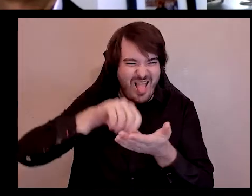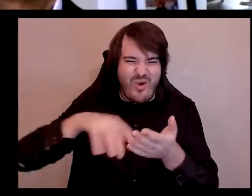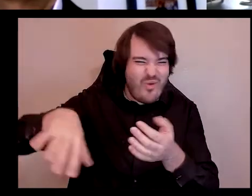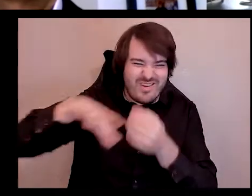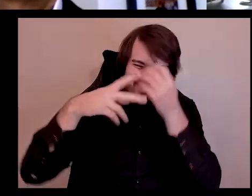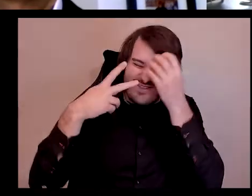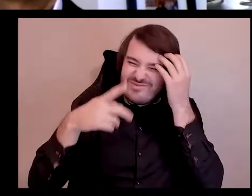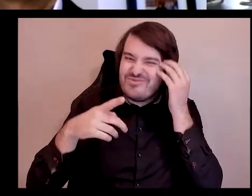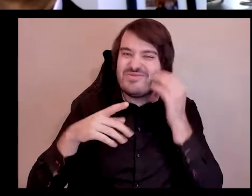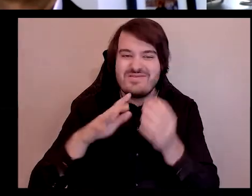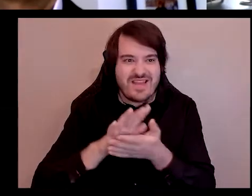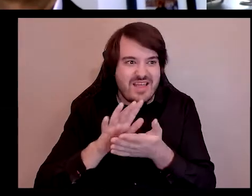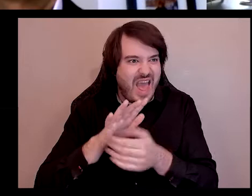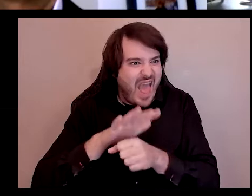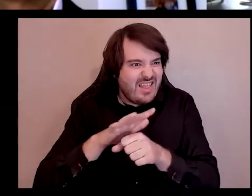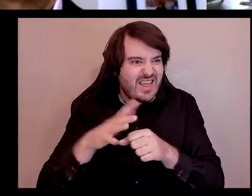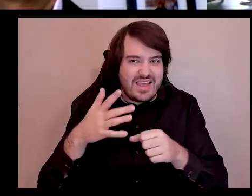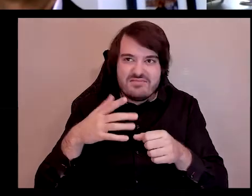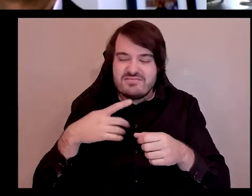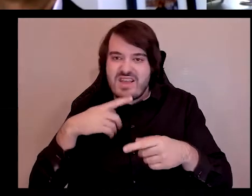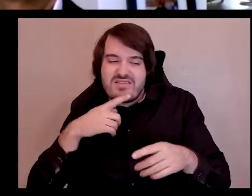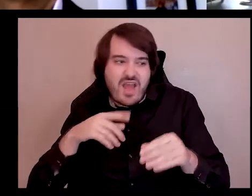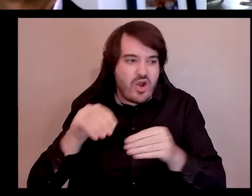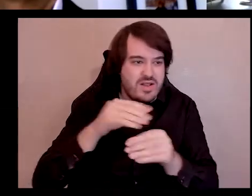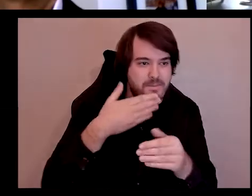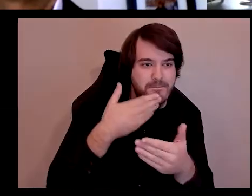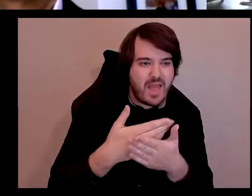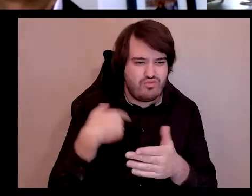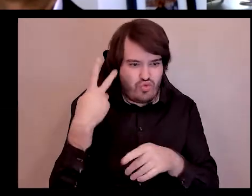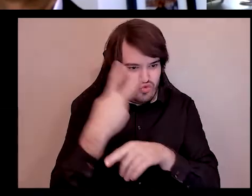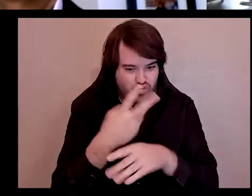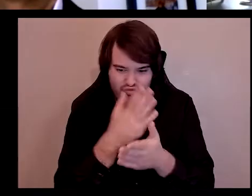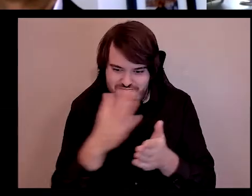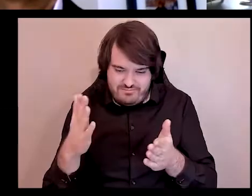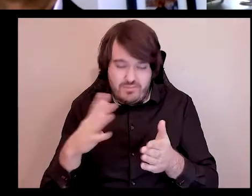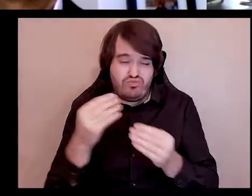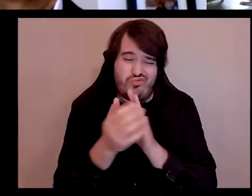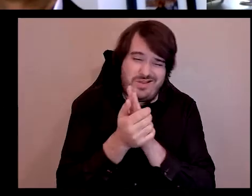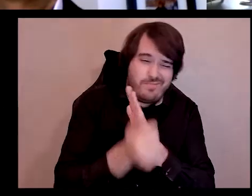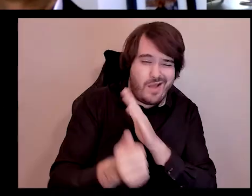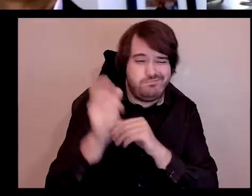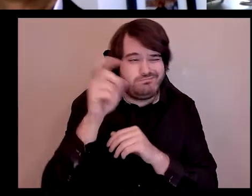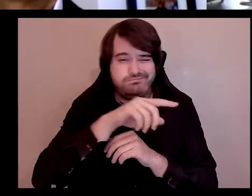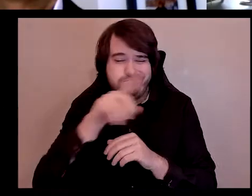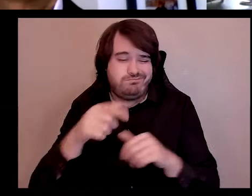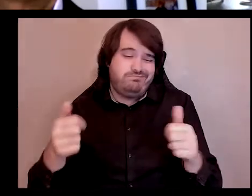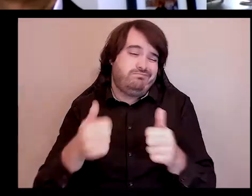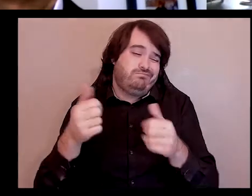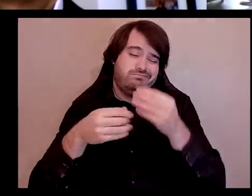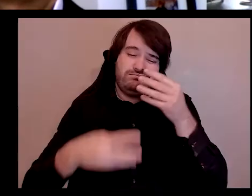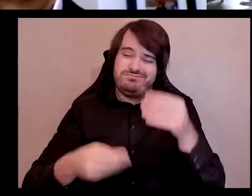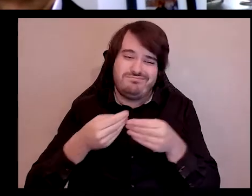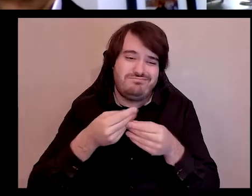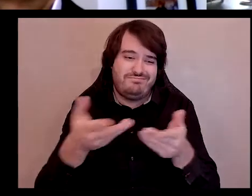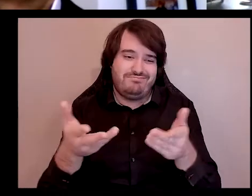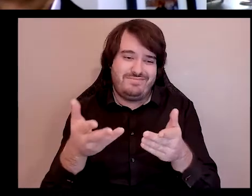quelque chose d'assez élaboré aujourd'hui, pendant 2 jours de temps. Il y a une foule d'expertises et d'organisations qui sont disponibles pour